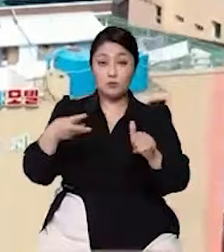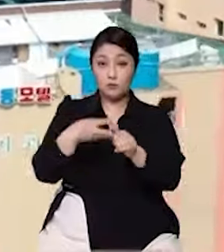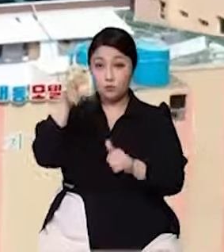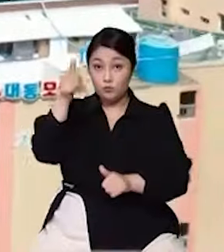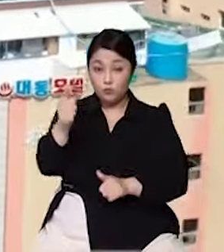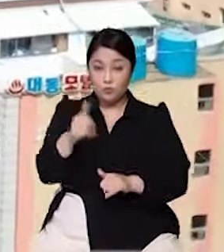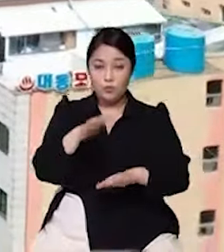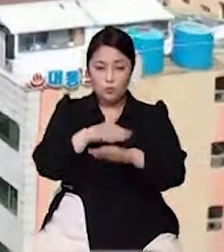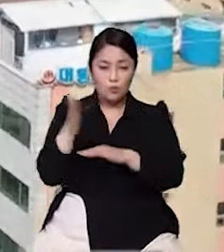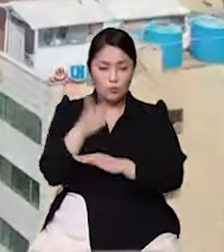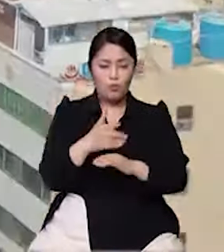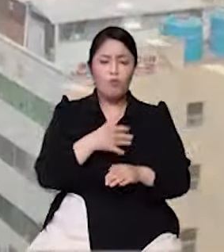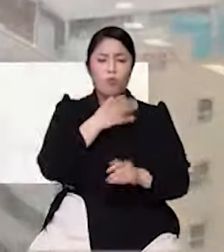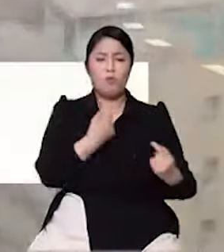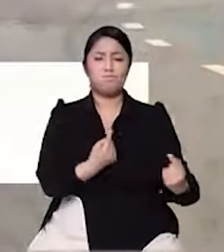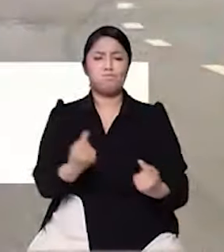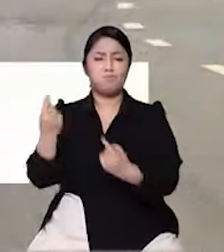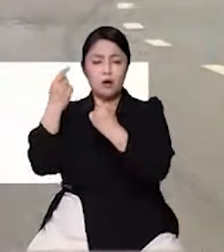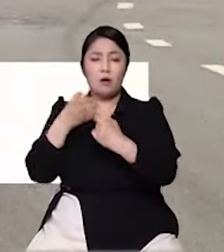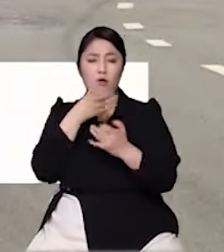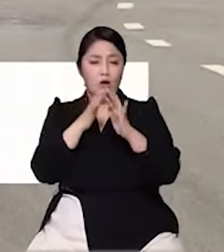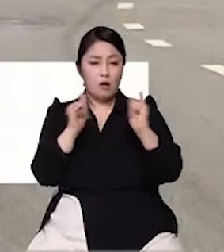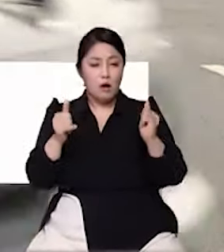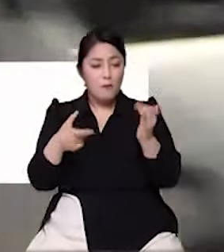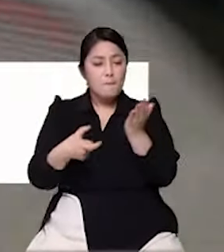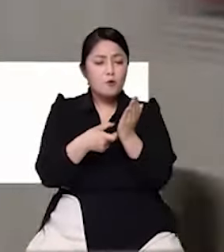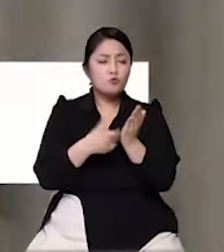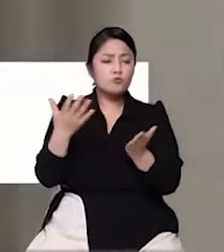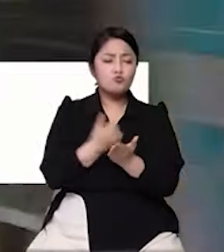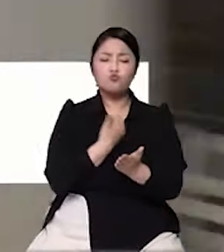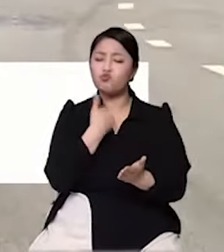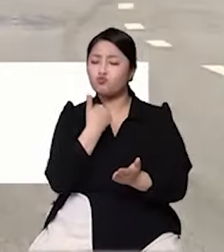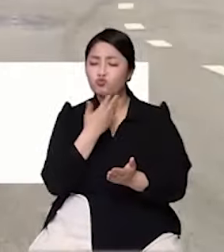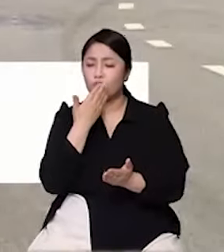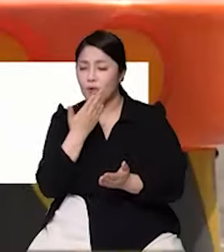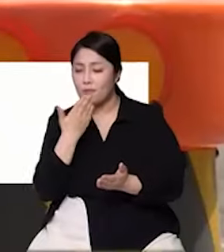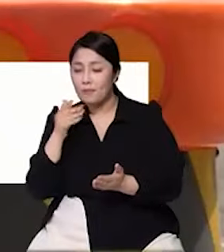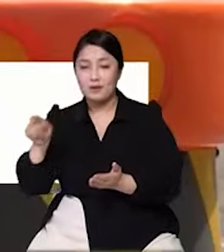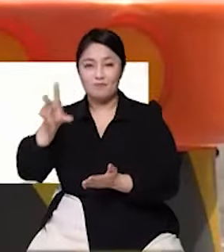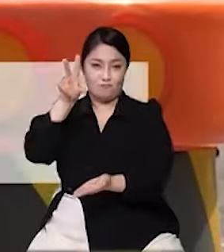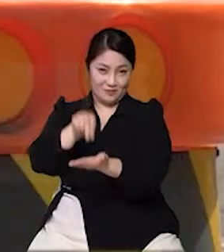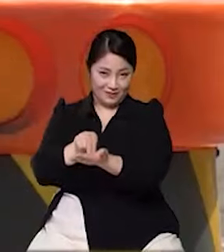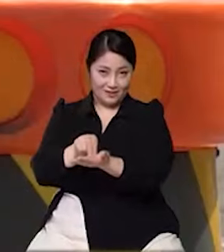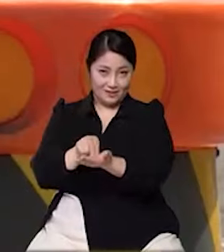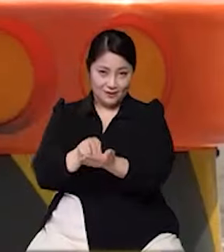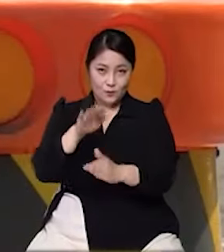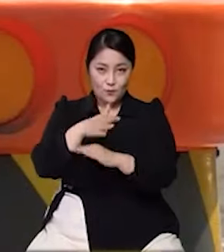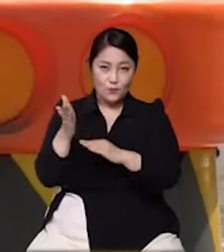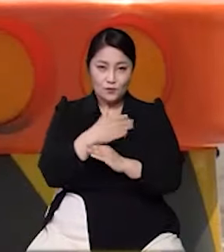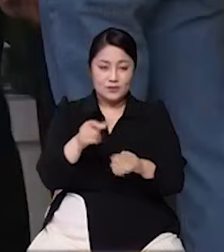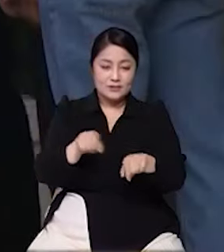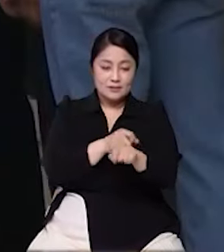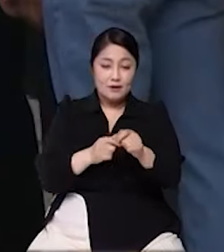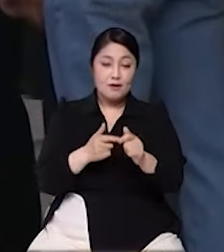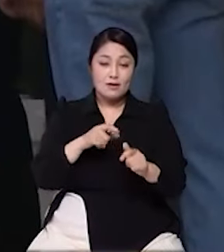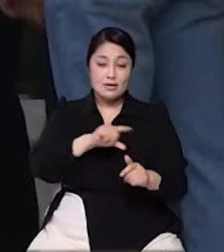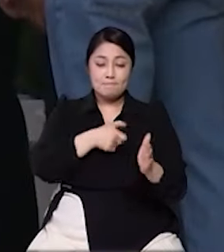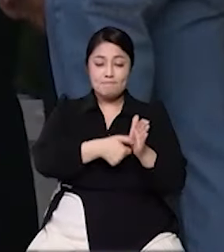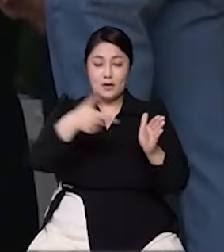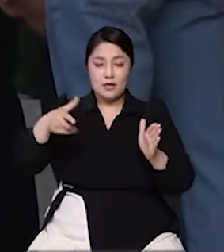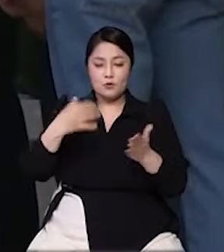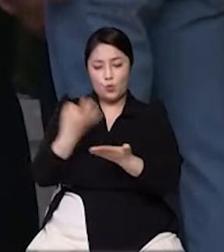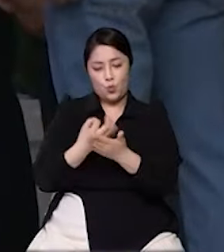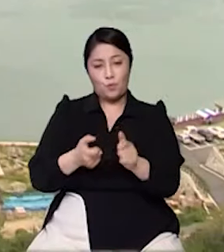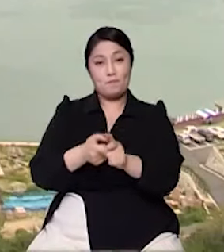성과는 농어촌의 고령화로 노년층에 표심을 누가 잡느냐 도 관건입니다 농 수 특산물 레 브랜드화를 통한